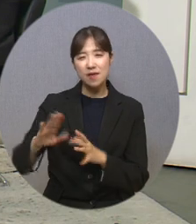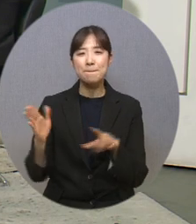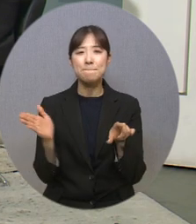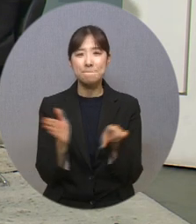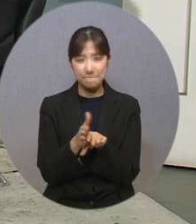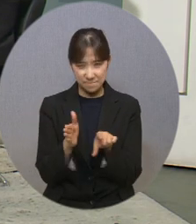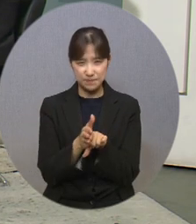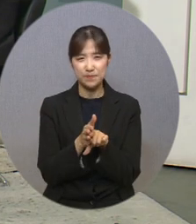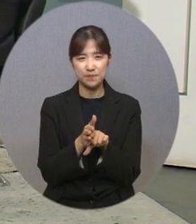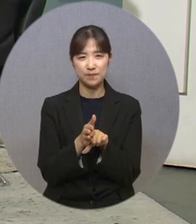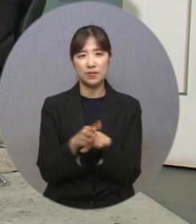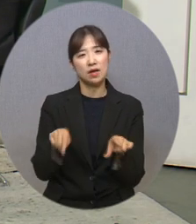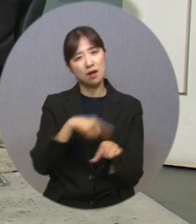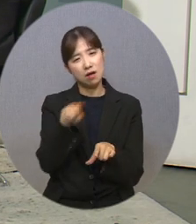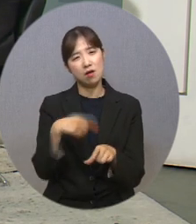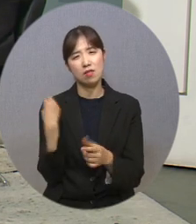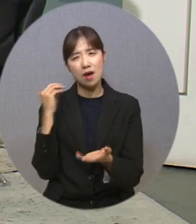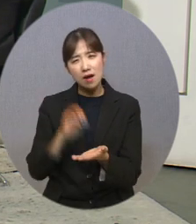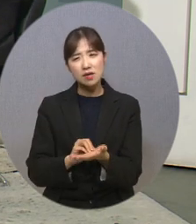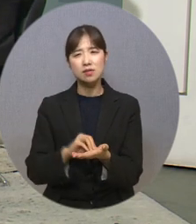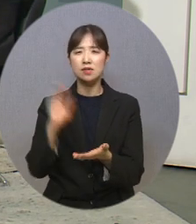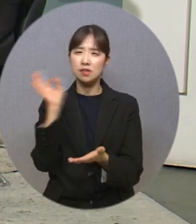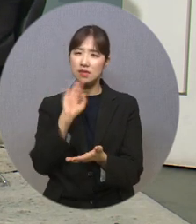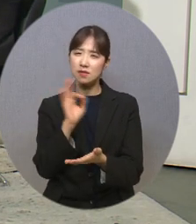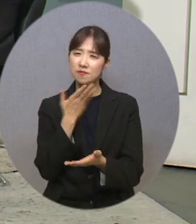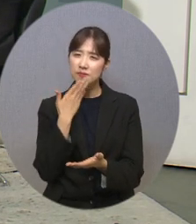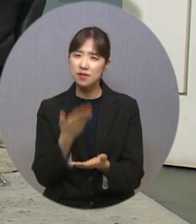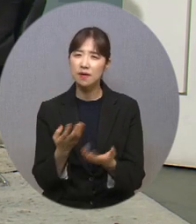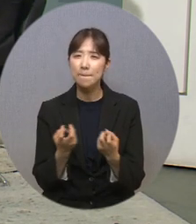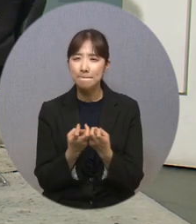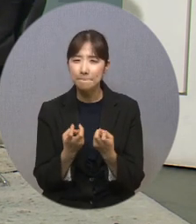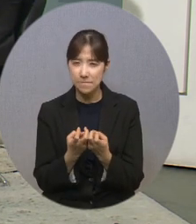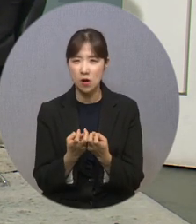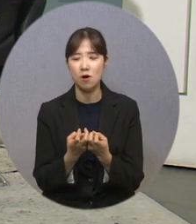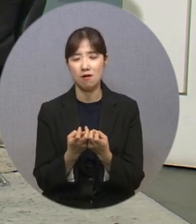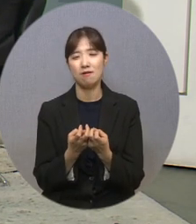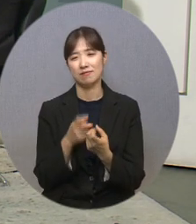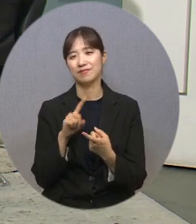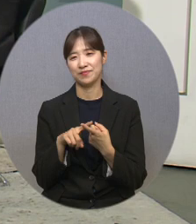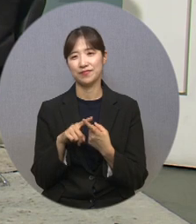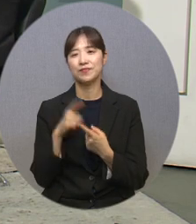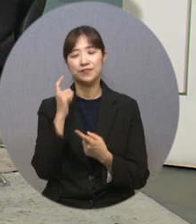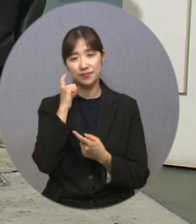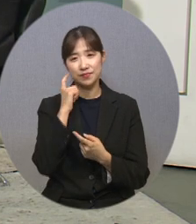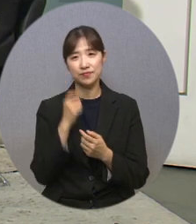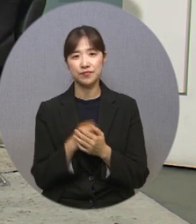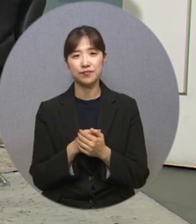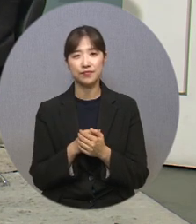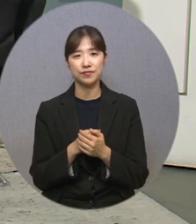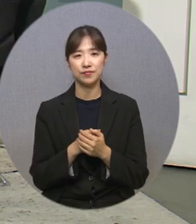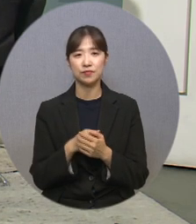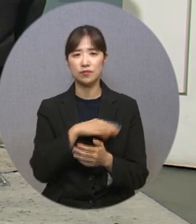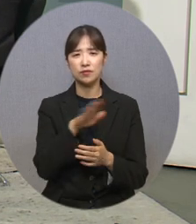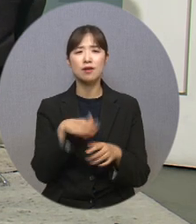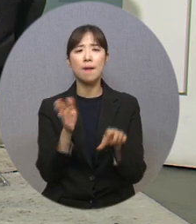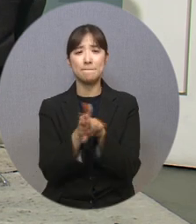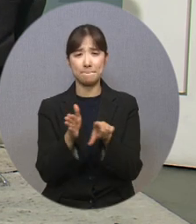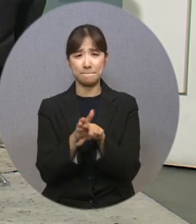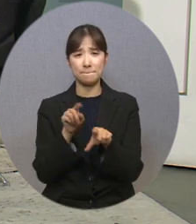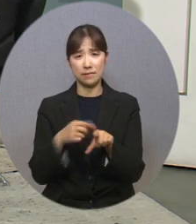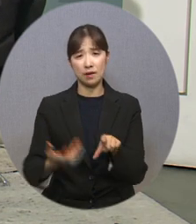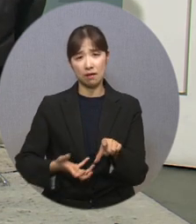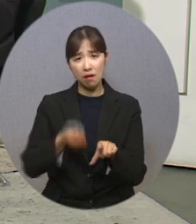믿음, 신뢰를 다시 찾아낼 수 있는 방법은 없을까? 우리가 그 믿음 하나만